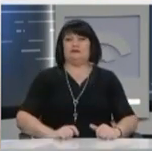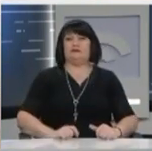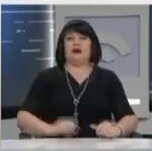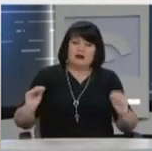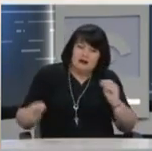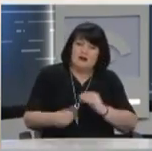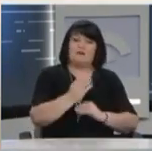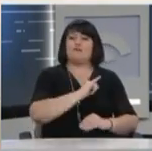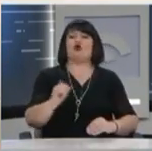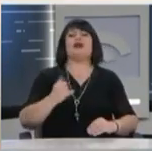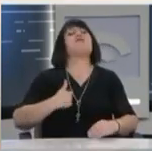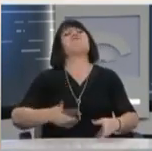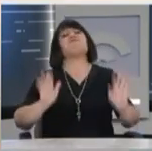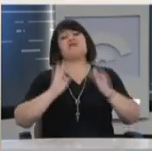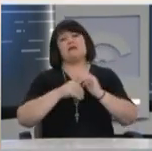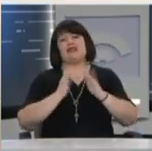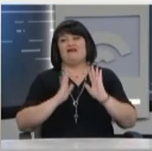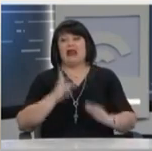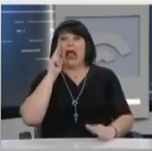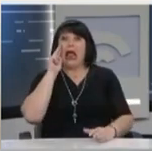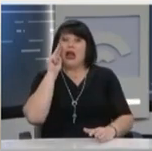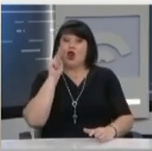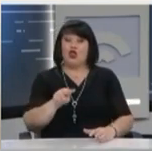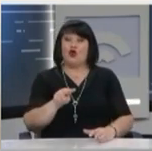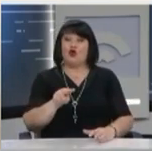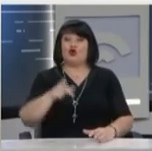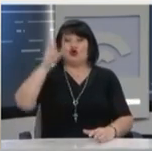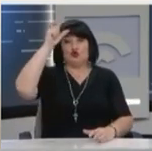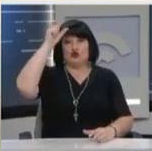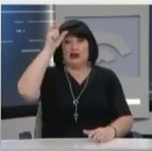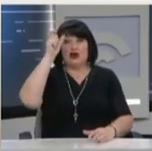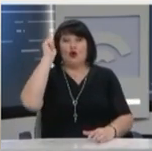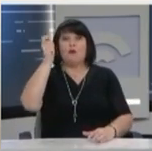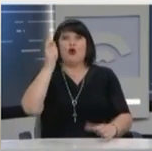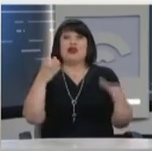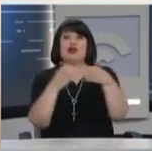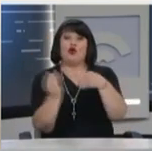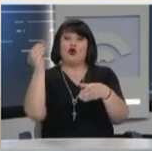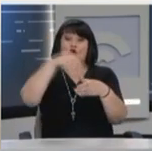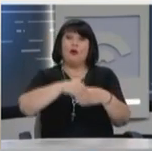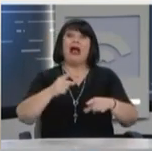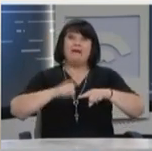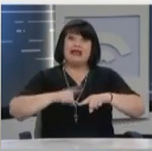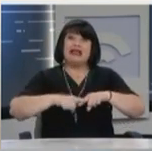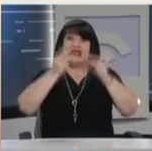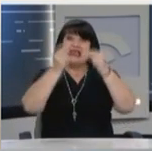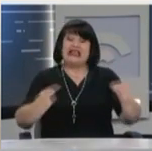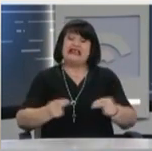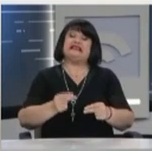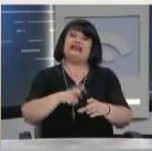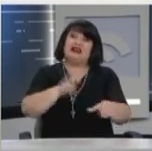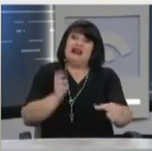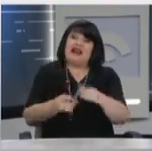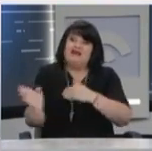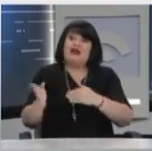ποτέ. Εάν δω με τα μάτια μου τουρκικό κόμμα μέσα στη Βουλή, να μην είναι ποτέ η ελληνική λύση. Βάλτε τον